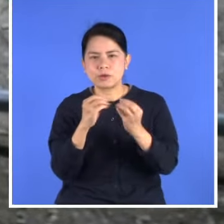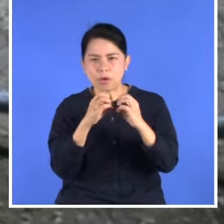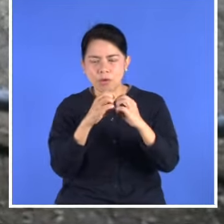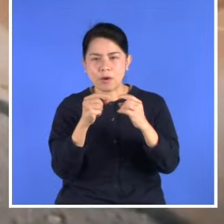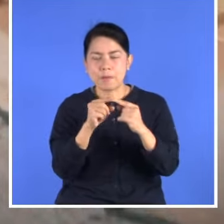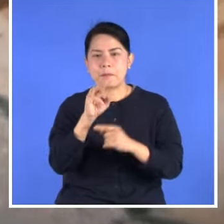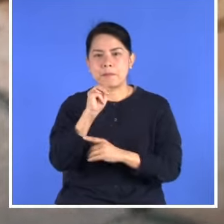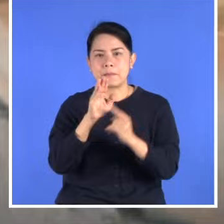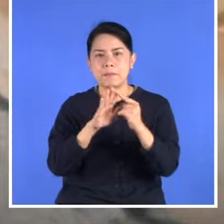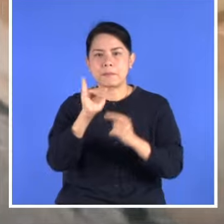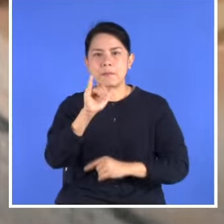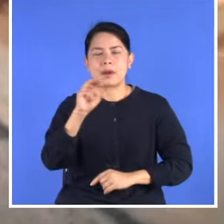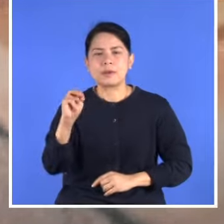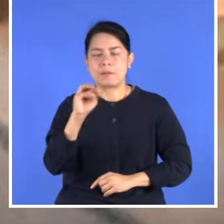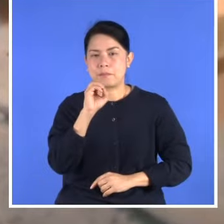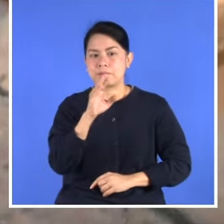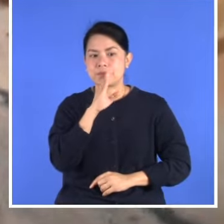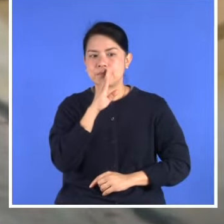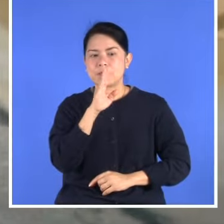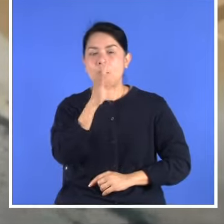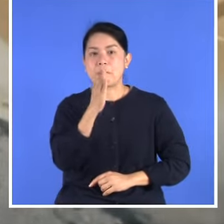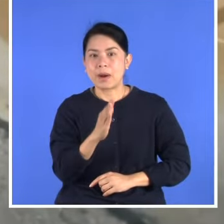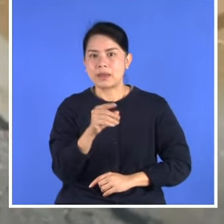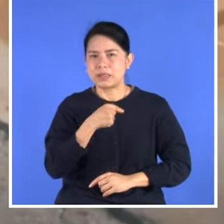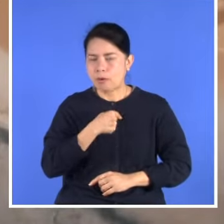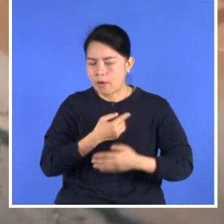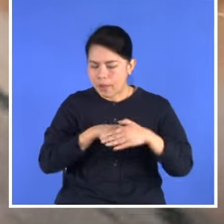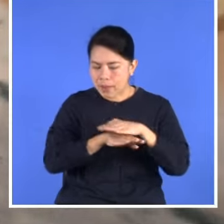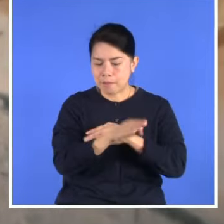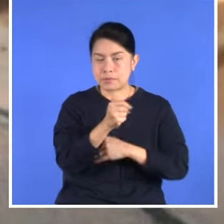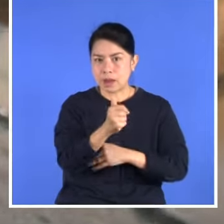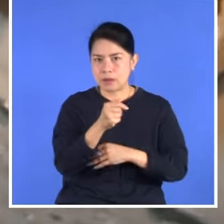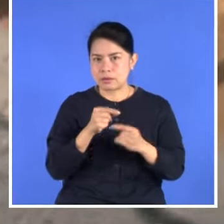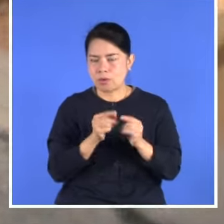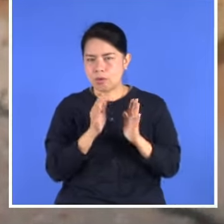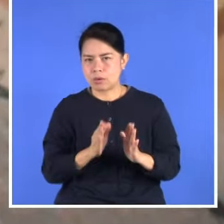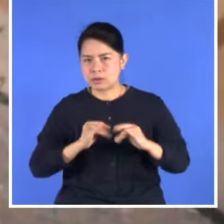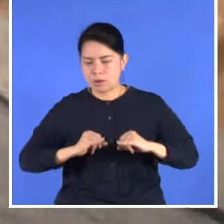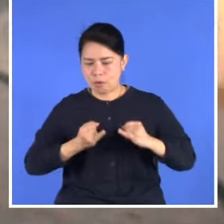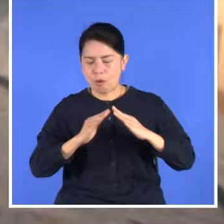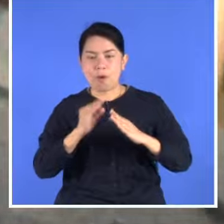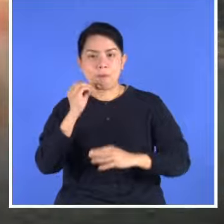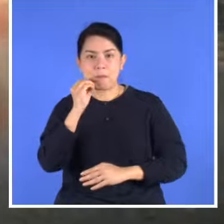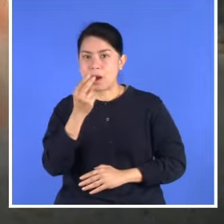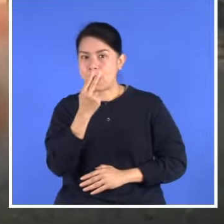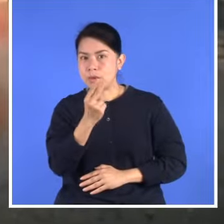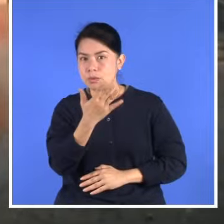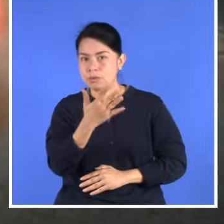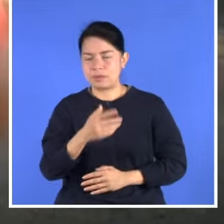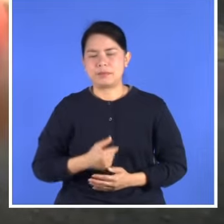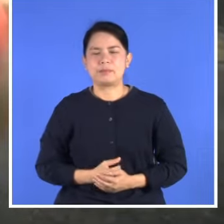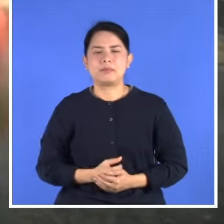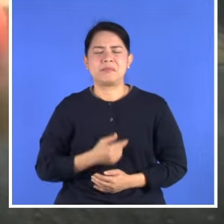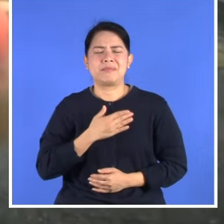าเนี่ยพอเสียบกิ่งมะยมเนี่ยสามารถหลบหนีได้เพราะว่าเจ้าของทรัพย์ไม่เห็น นี่ เข้าใจเ